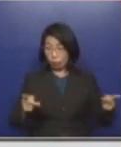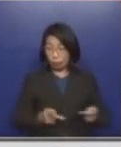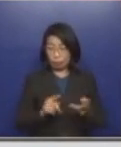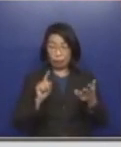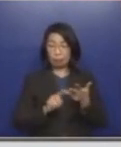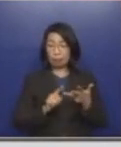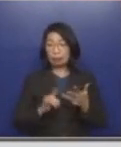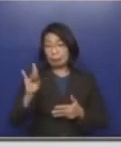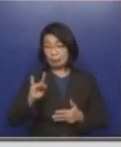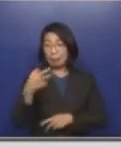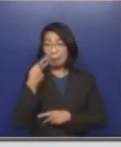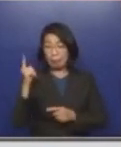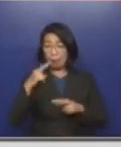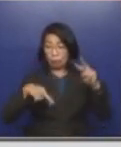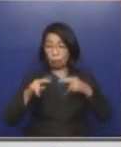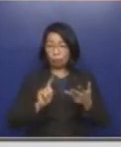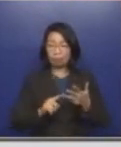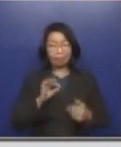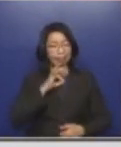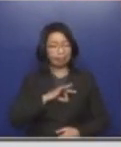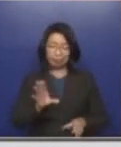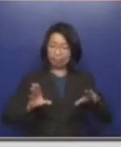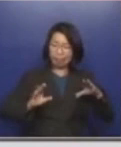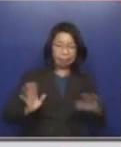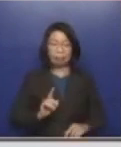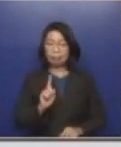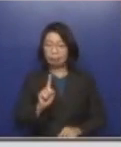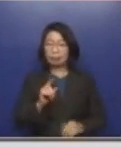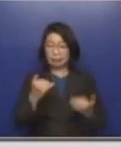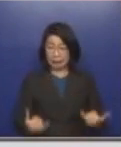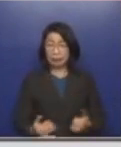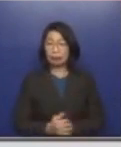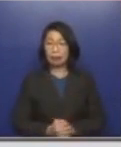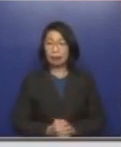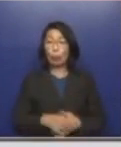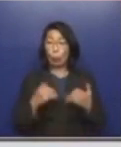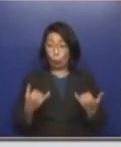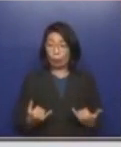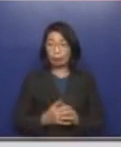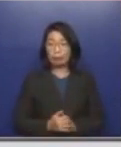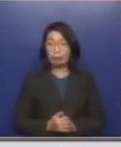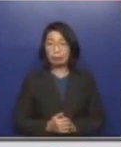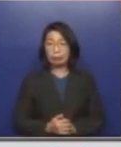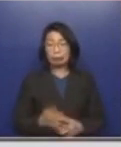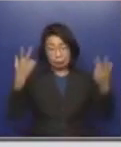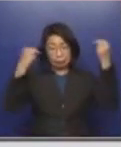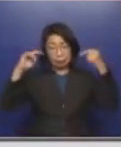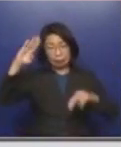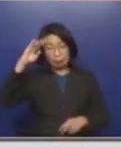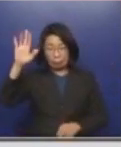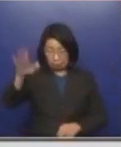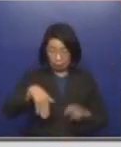ตว์ป่าท่านประธานครับสิ่งที่ผมรับไม่ได้ก็คือว่าณวันนี้เนี่ยครับท่านจะไปให้เกษตรกรมาอบร